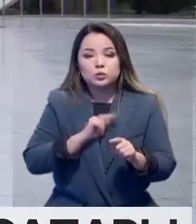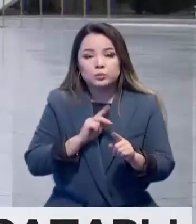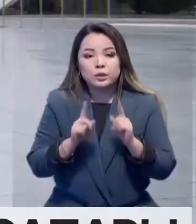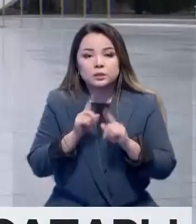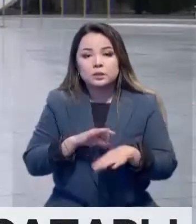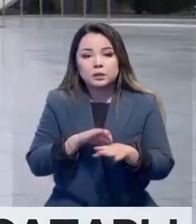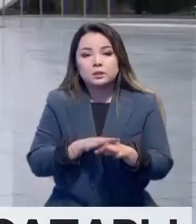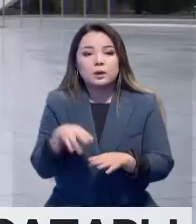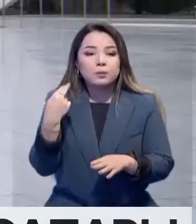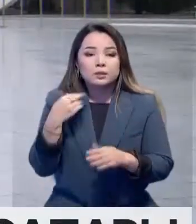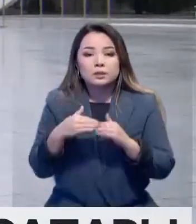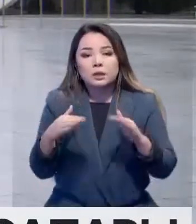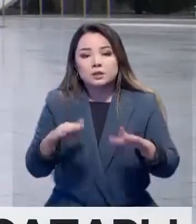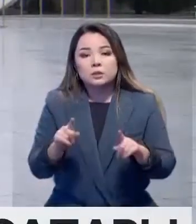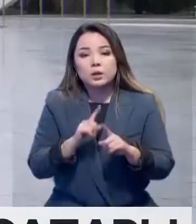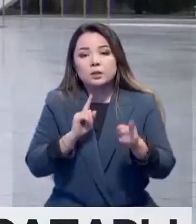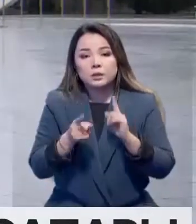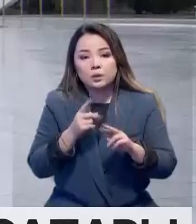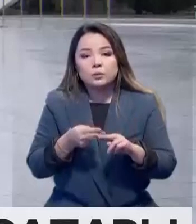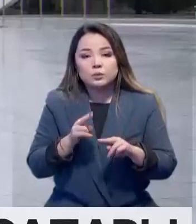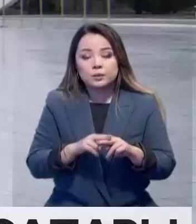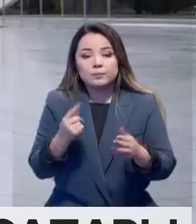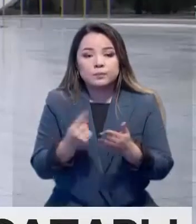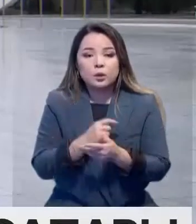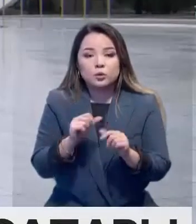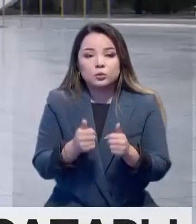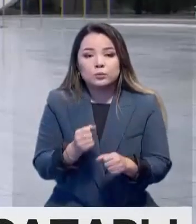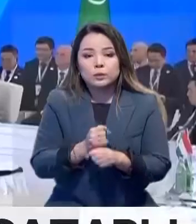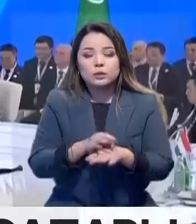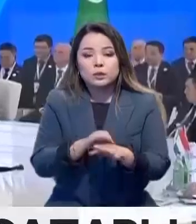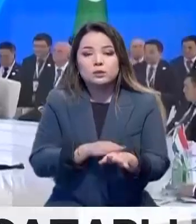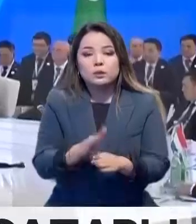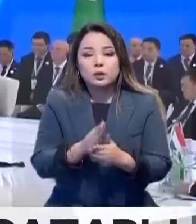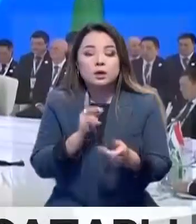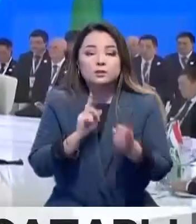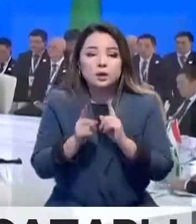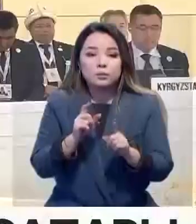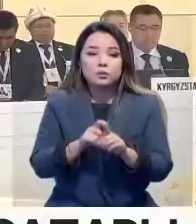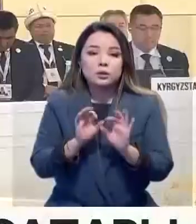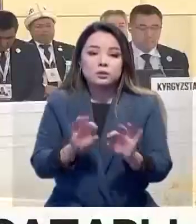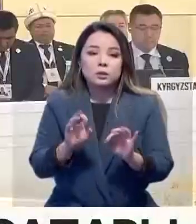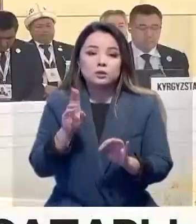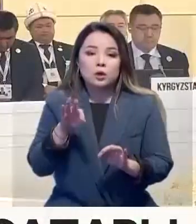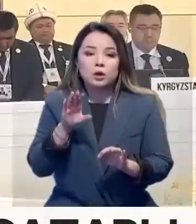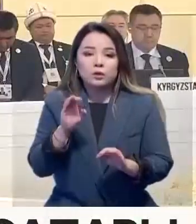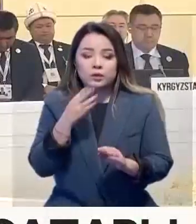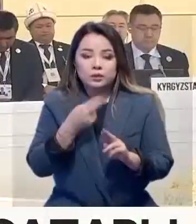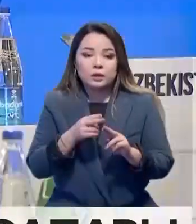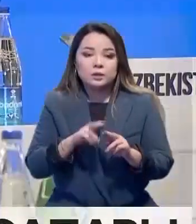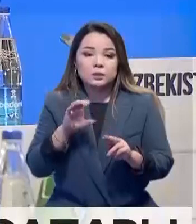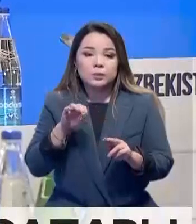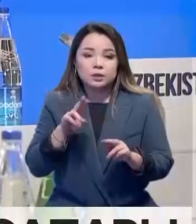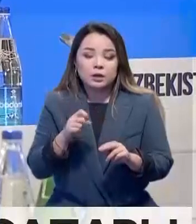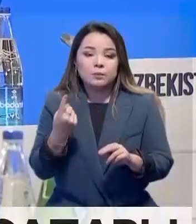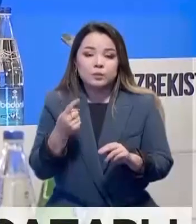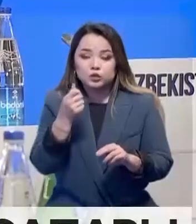келеді. Ал президенттер деңгейіндегі саммит биыл алғаш рет ұйымдастырылып отыр. Саммитте сөз алған президент Қасым Жомарт Тоқаев СПЕКА-ға бір жыл бойы